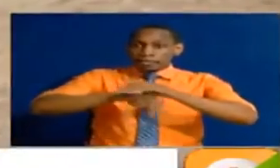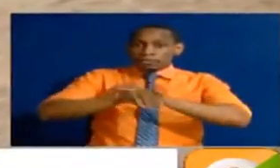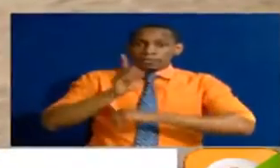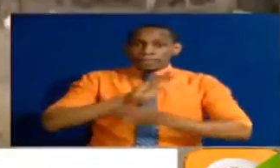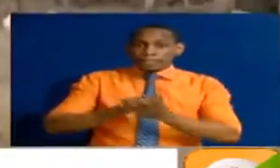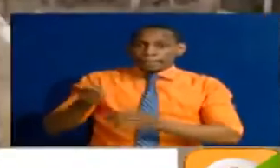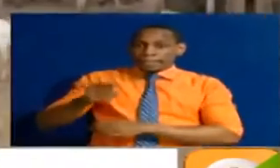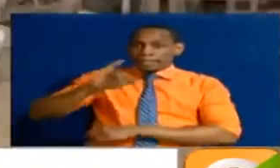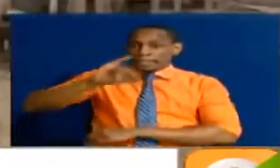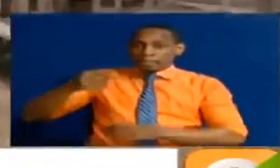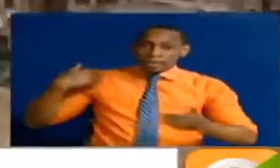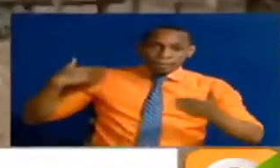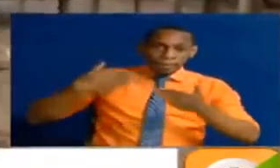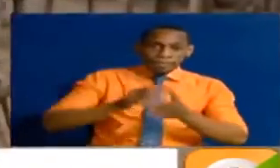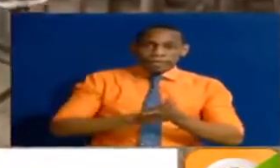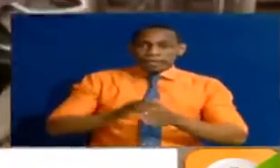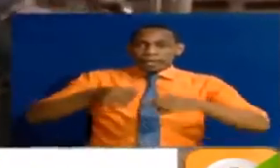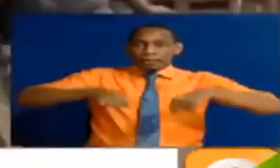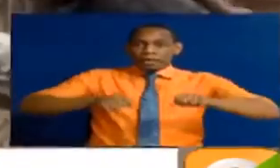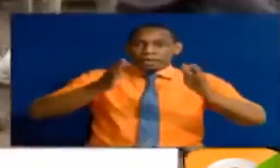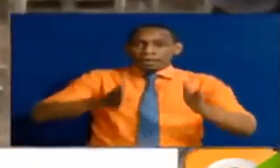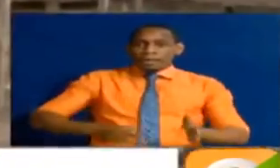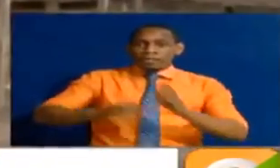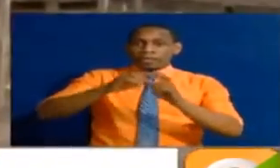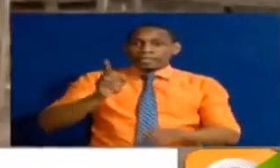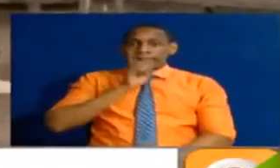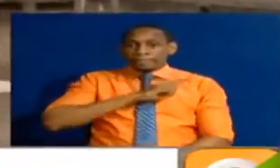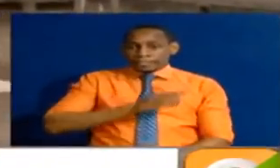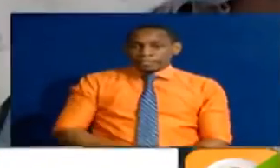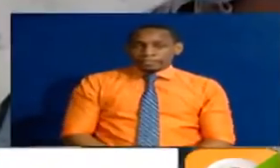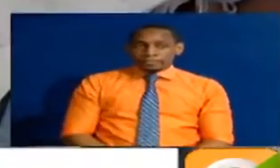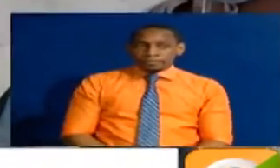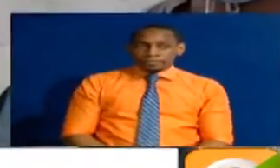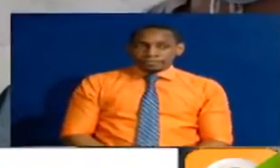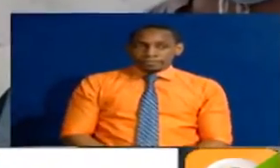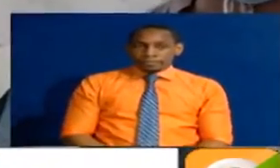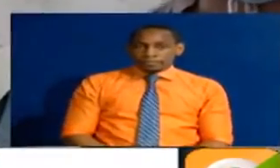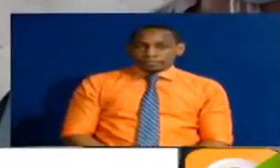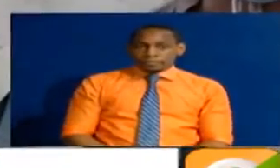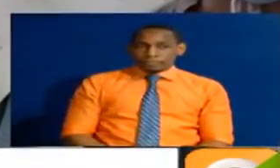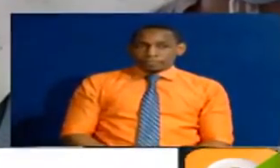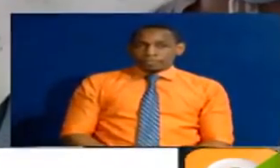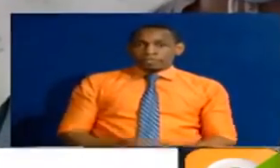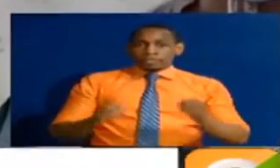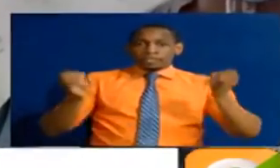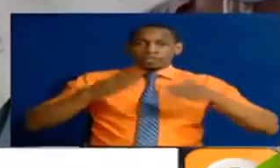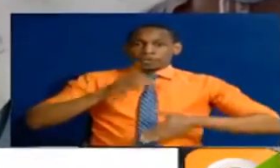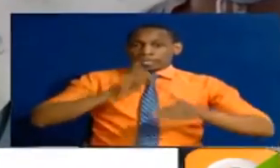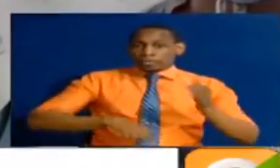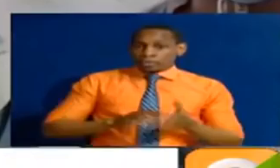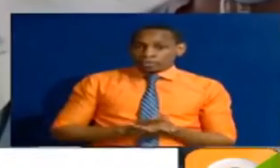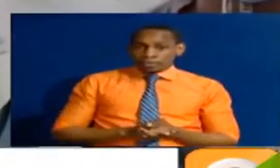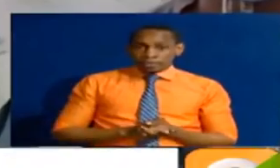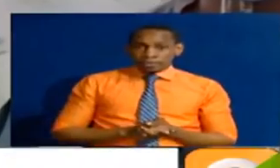mwezi Januari mwaka huu, huku mhudumu mmoja akiuawa eneo la Elerai. Jambo la ajabu ni kwamba mwili